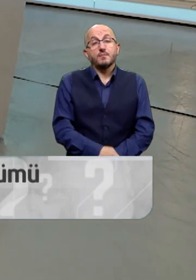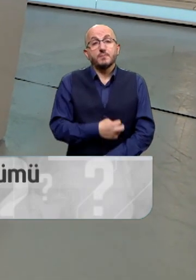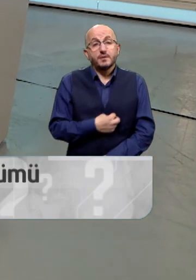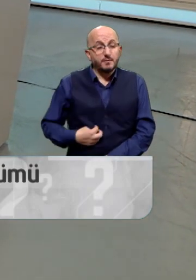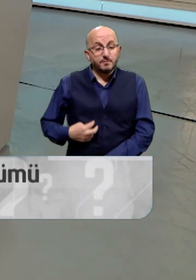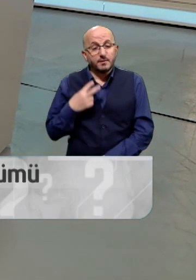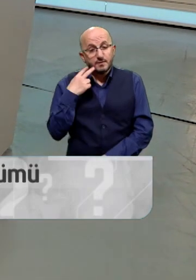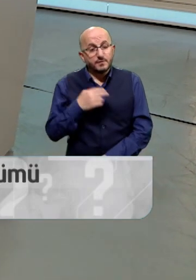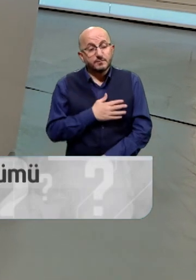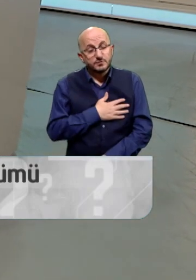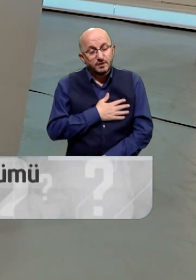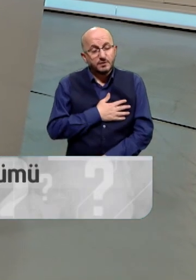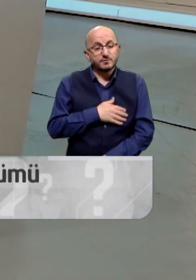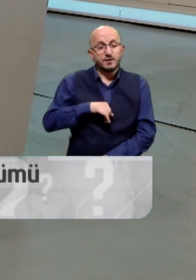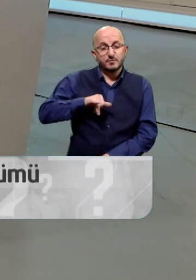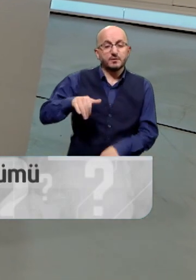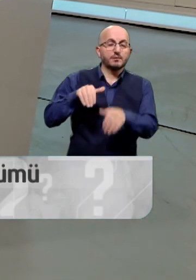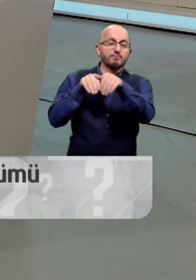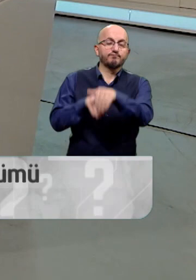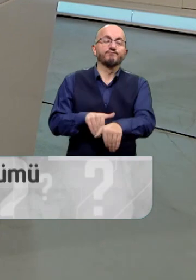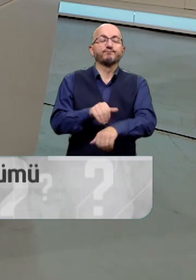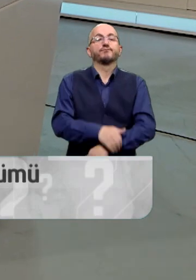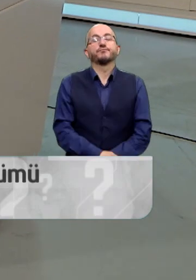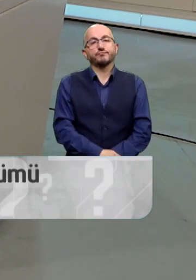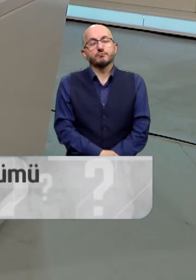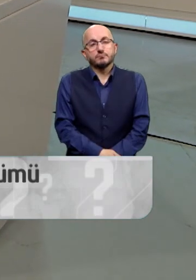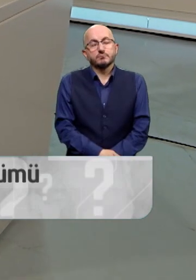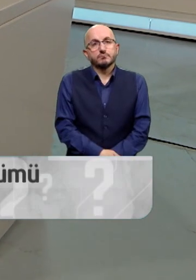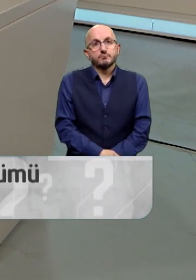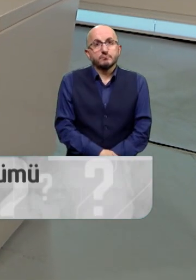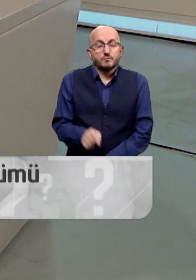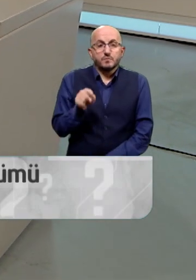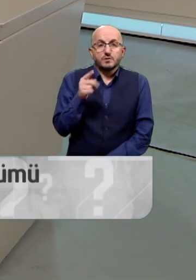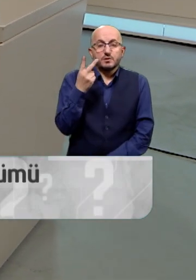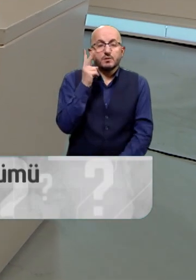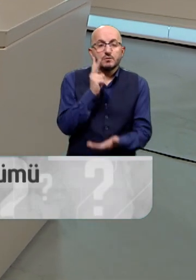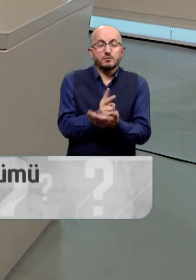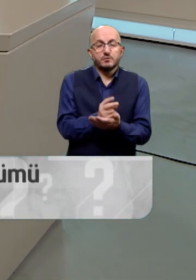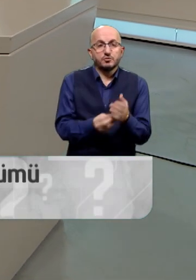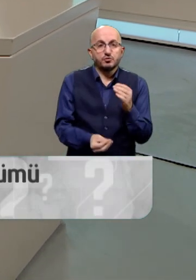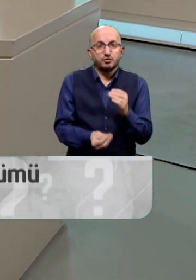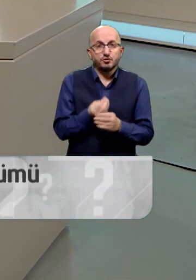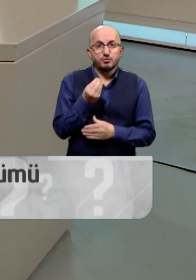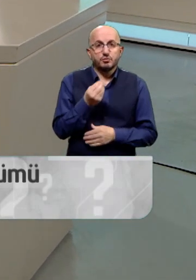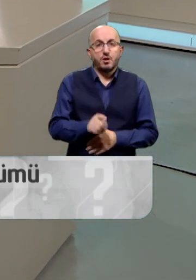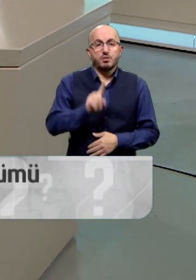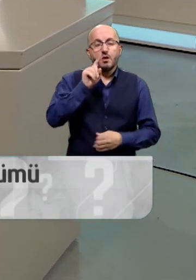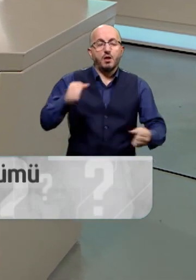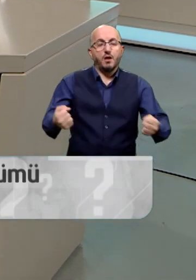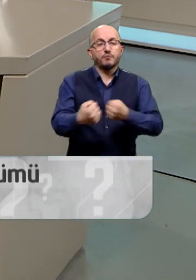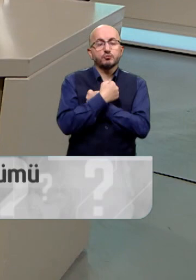Peygamber Aleyhisselam'ın yanına defnedildi. Şimdi buradan iki hüküm çıkıyor. Allah'a kavuşmak